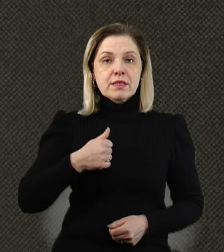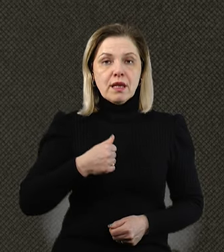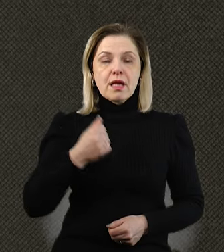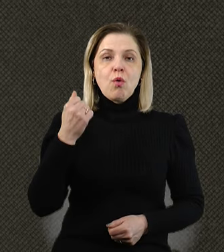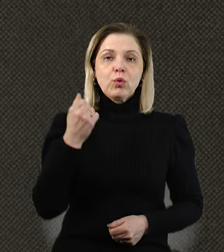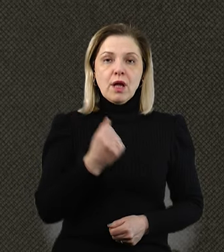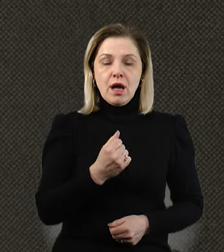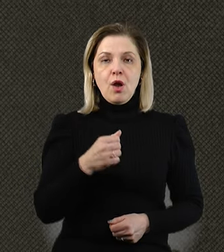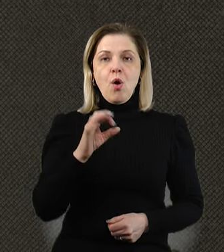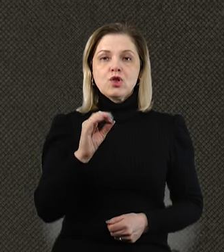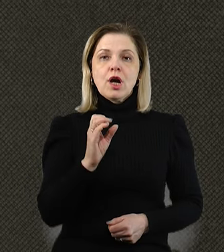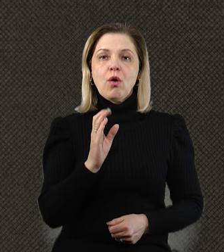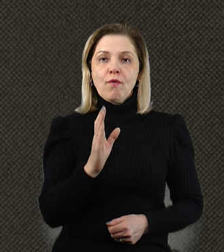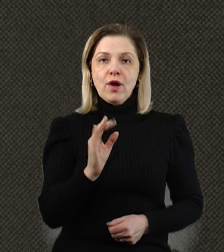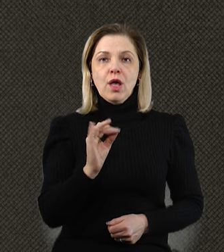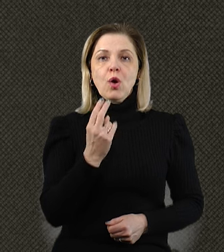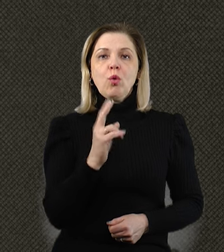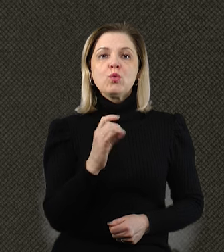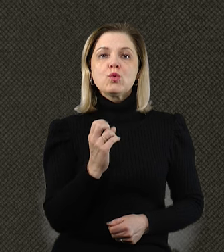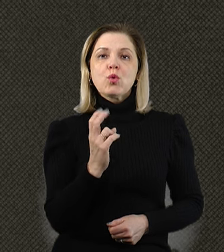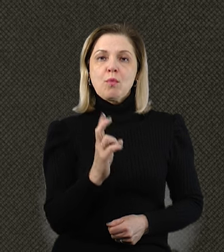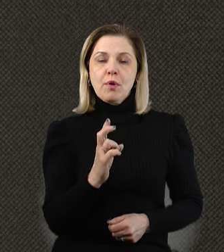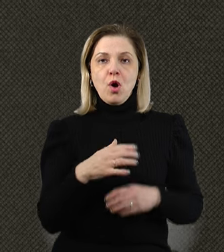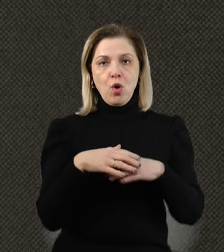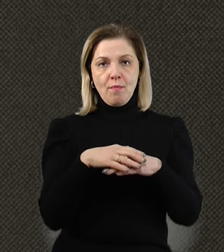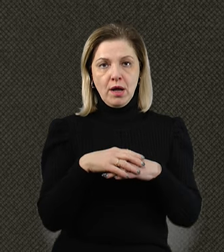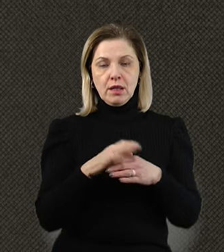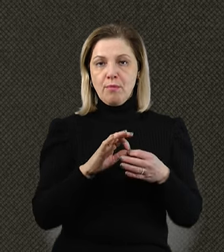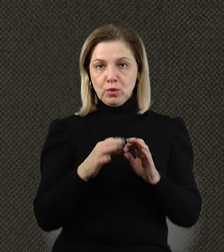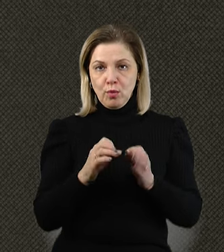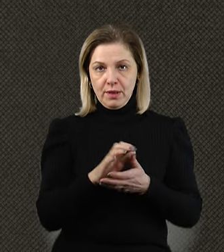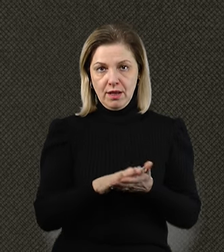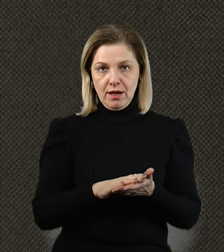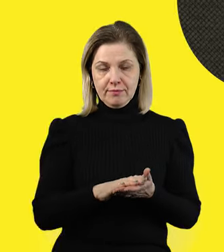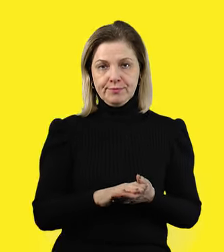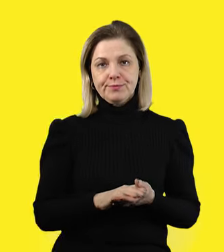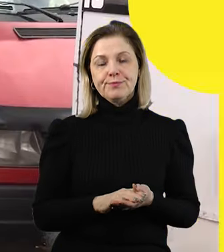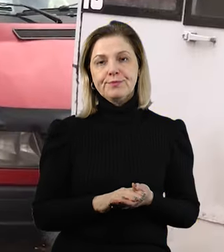Російські війська завдали ударів по Очаківській та Коцурубській громадах. Подробиці далі.